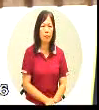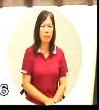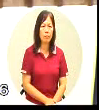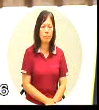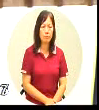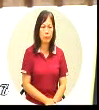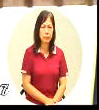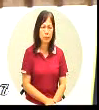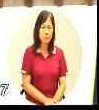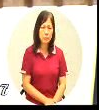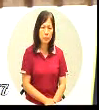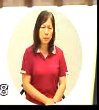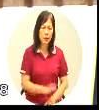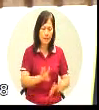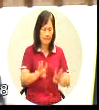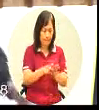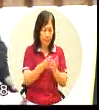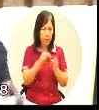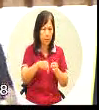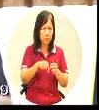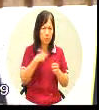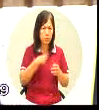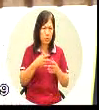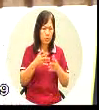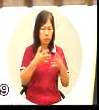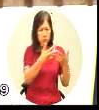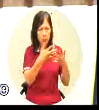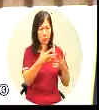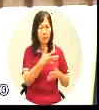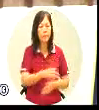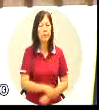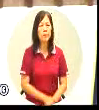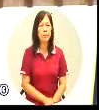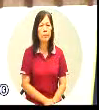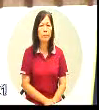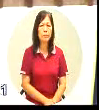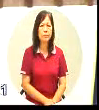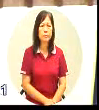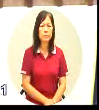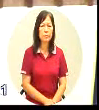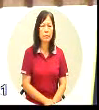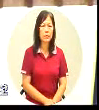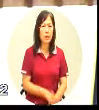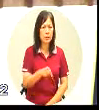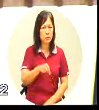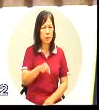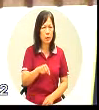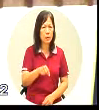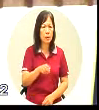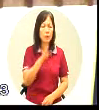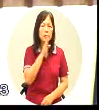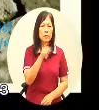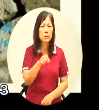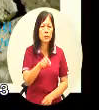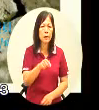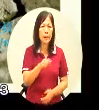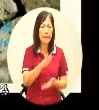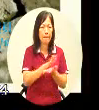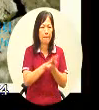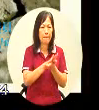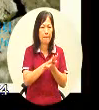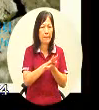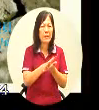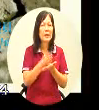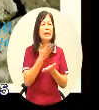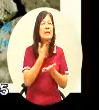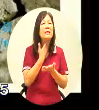下齁。好，那就进入我这次的市政总质询齁。这方面哦，是一块那个干涸的